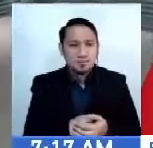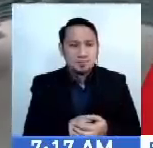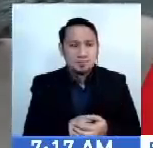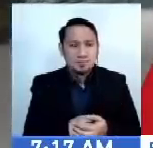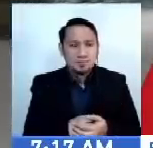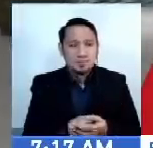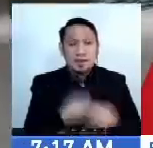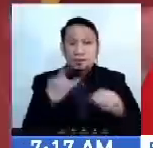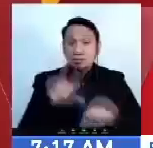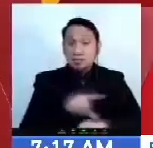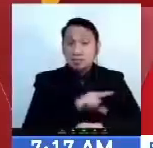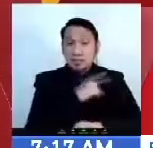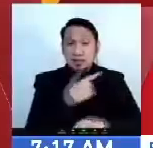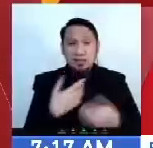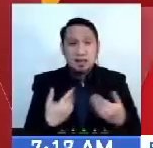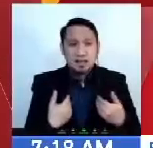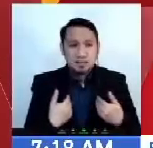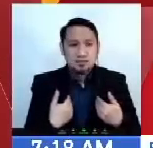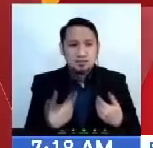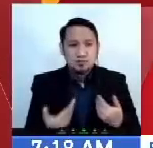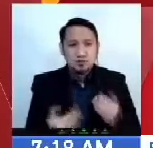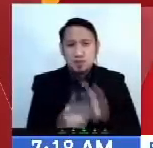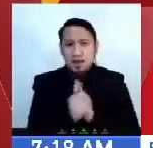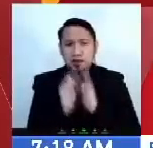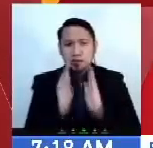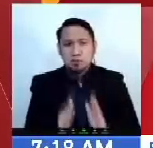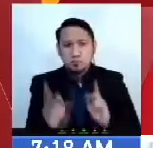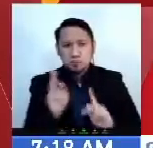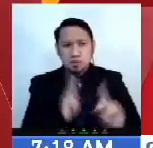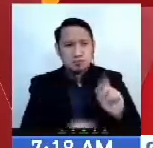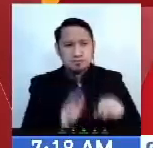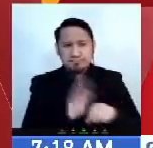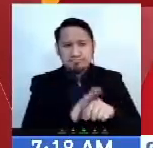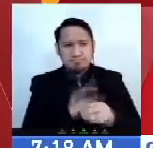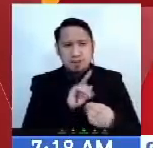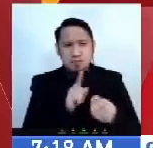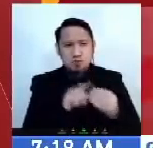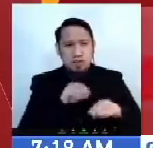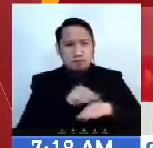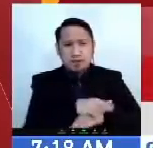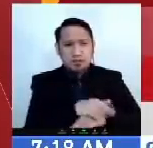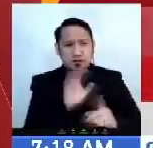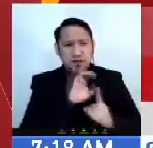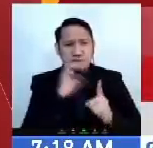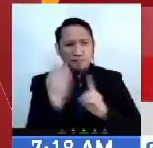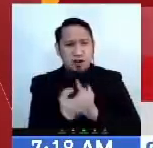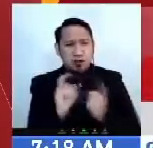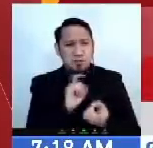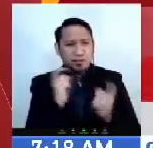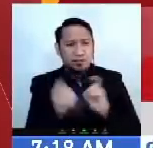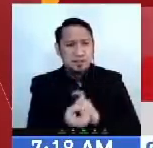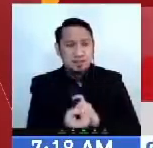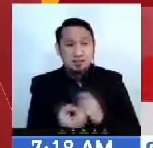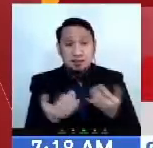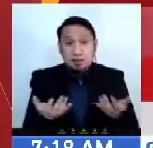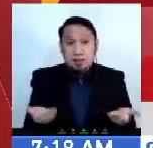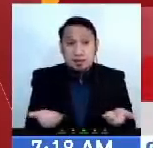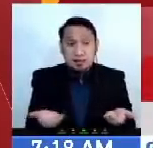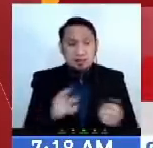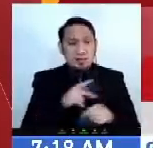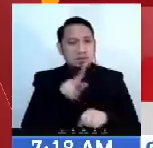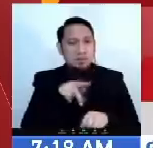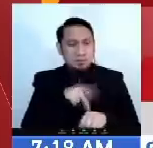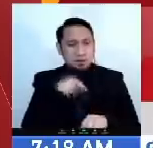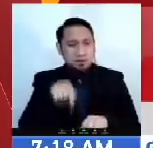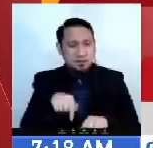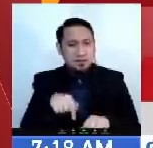Matagal na raw nagbababala ang mga eksperto tungkol sa climate change. Yung sitwasyon natin, lalo na ng Pilipinas, bilang isang bansa